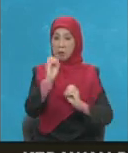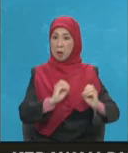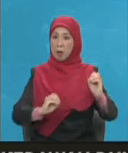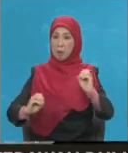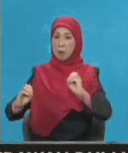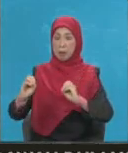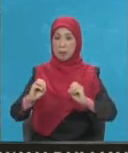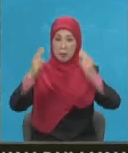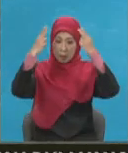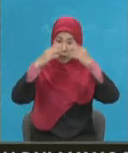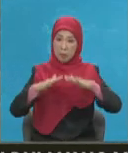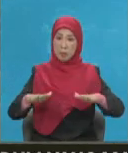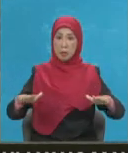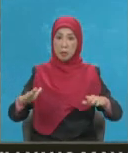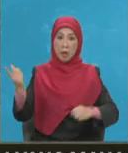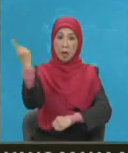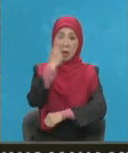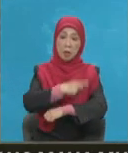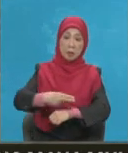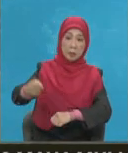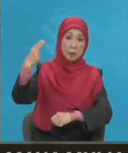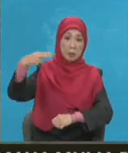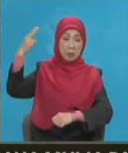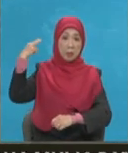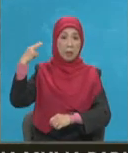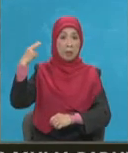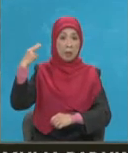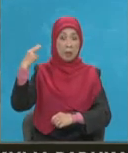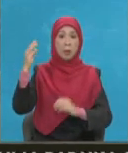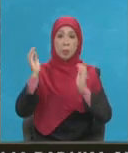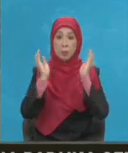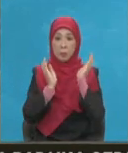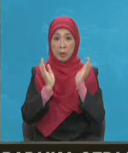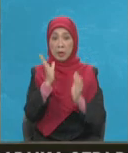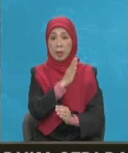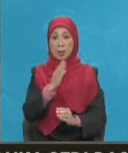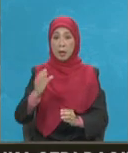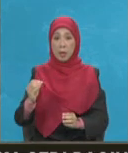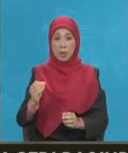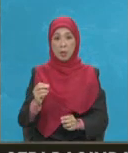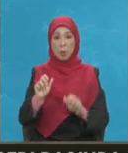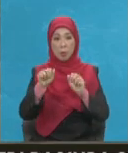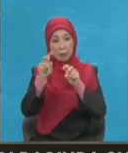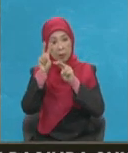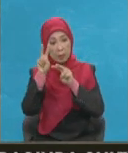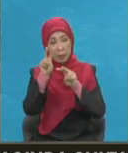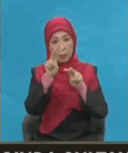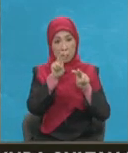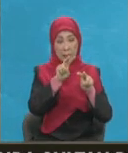keadaan harmoni. Hari yang bersejarah bagi negara kita ini dan dapat melihat dan